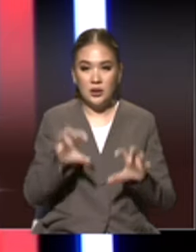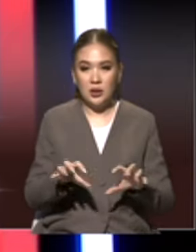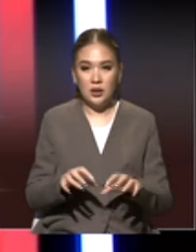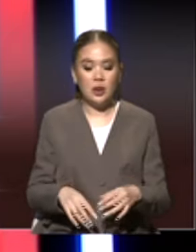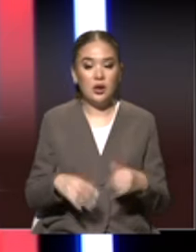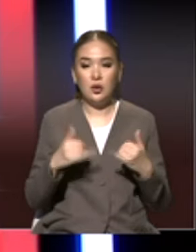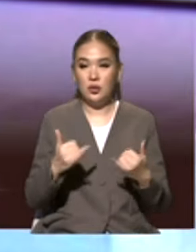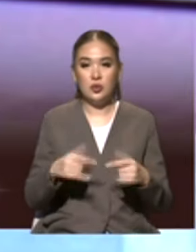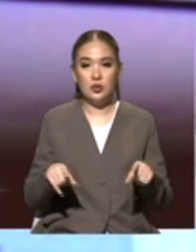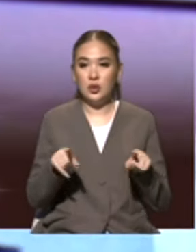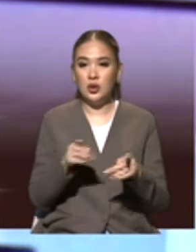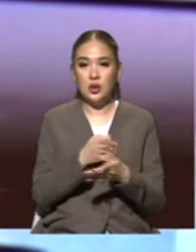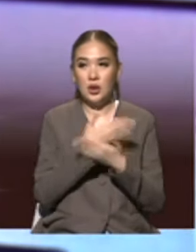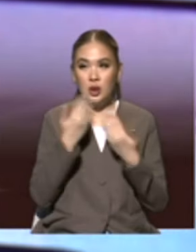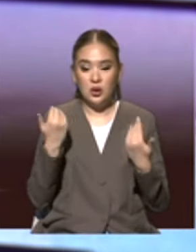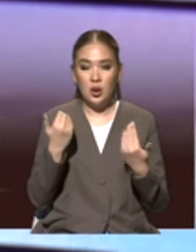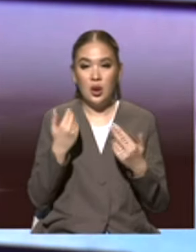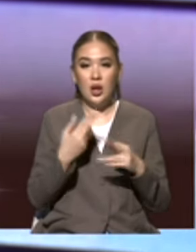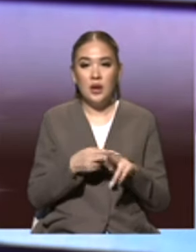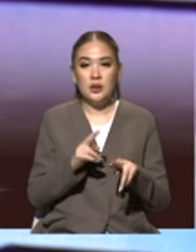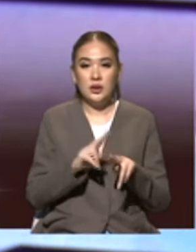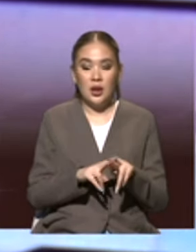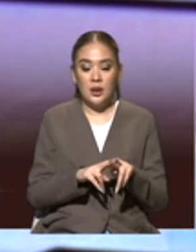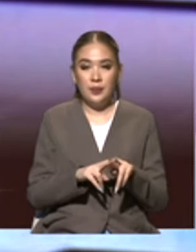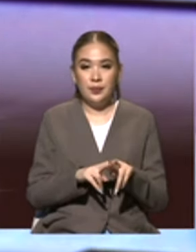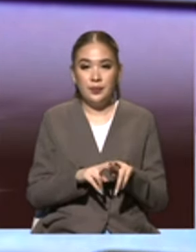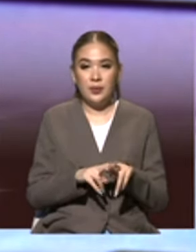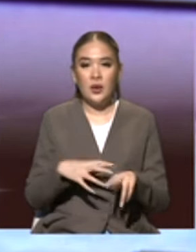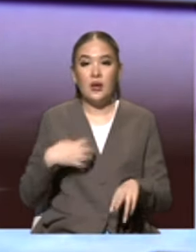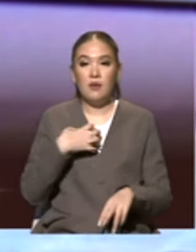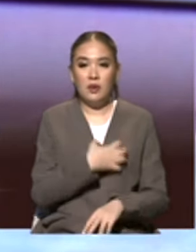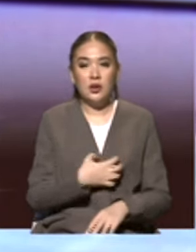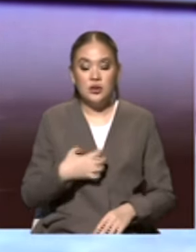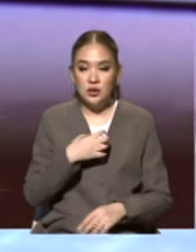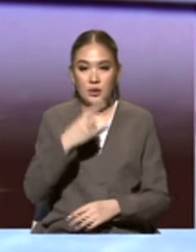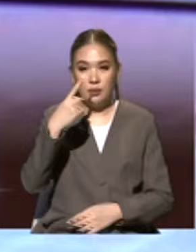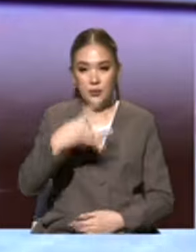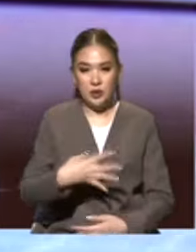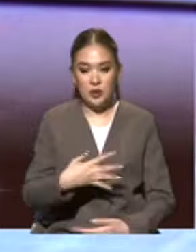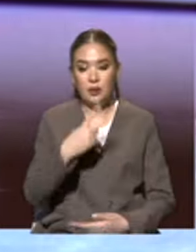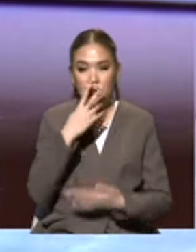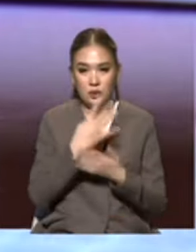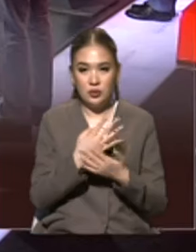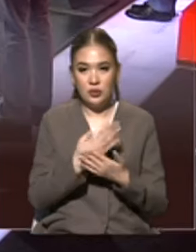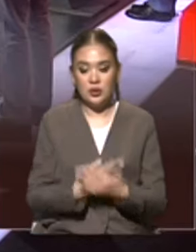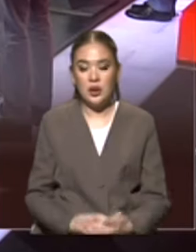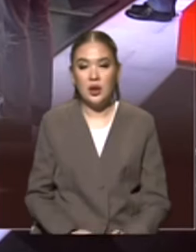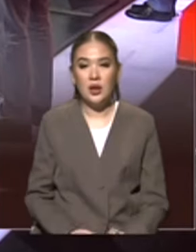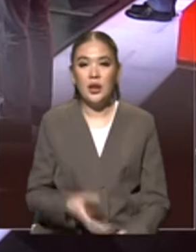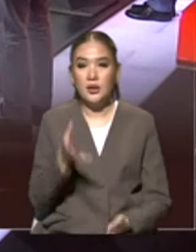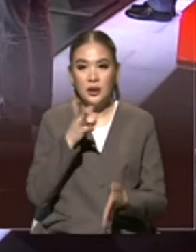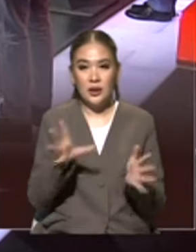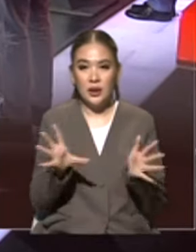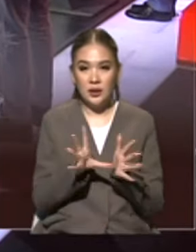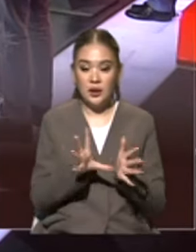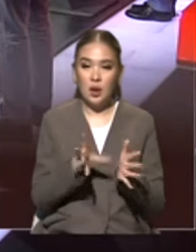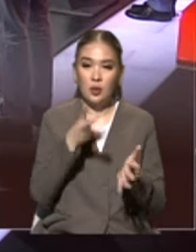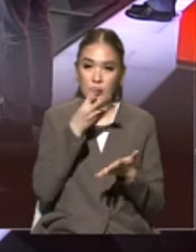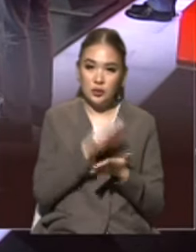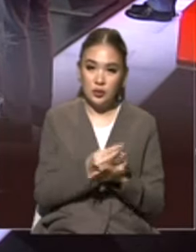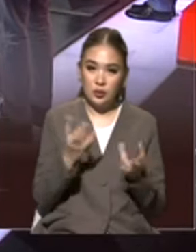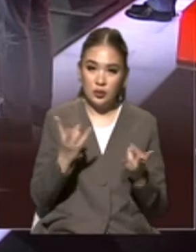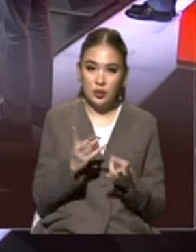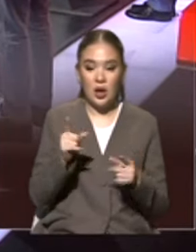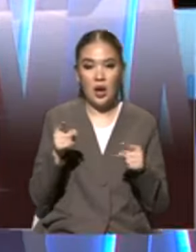емес. Бағалық емес критерийлер енгізіліп отыр біршама. Бір сұрақ, ол техникалық ресурстар өзінікі болу керек па? Немесе